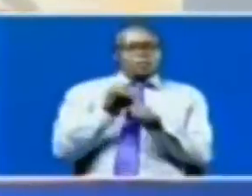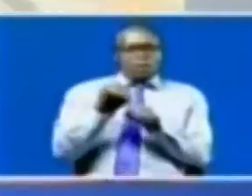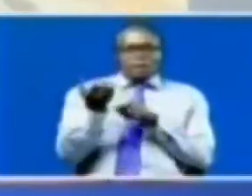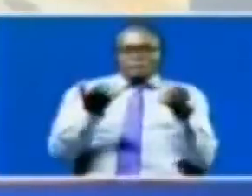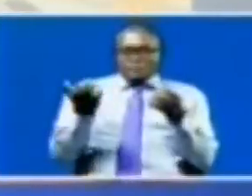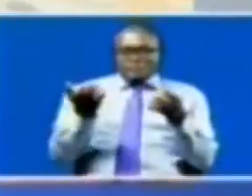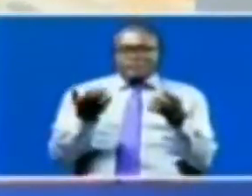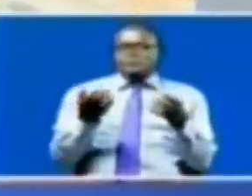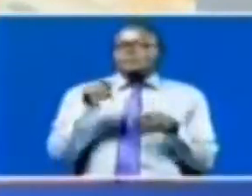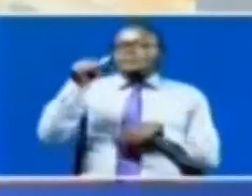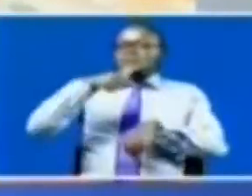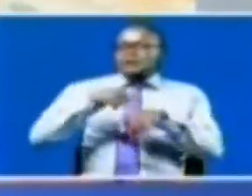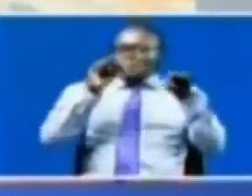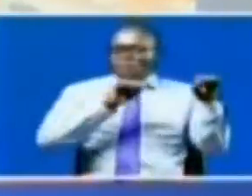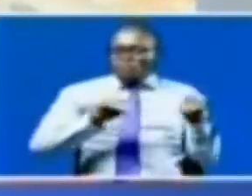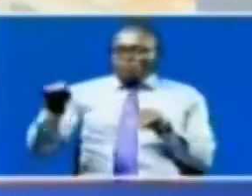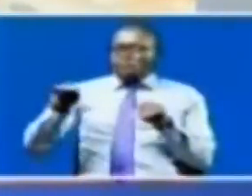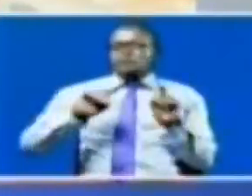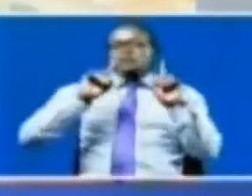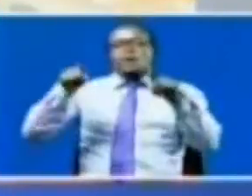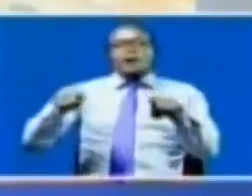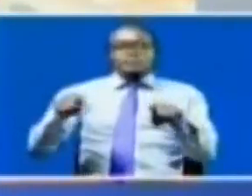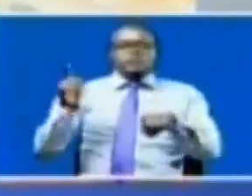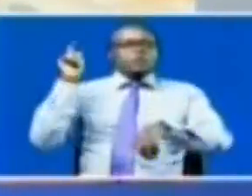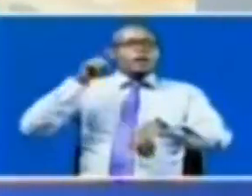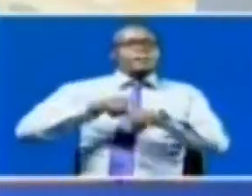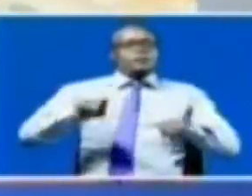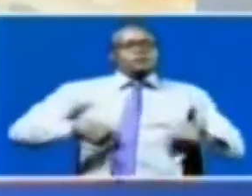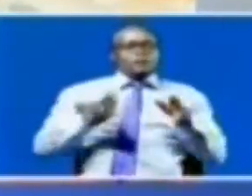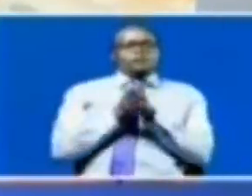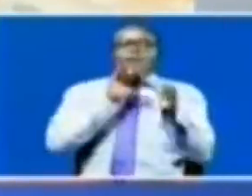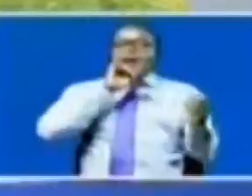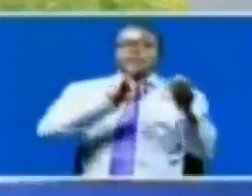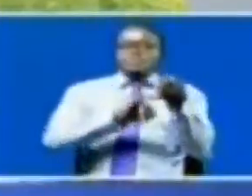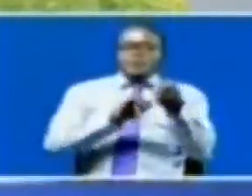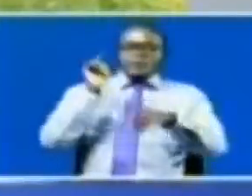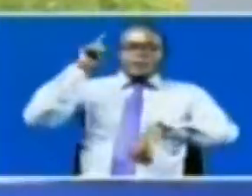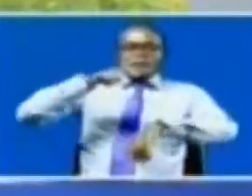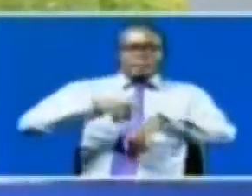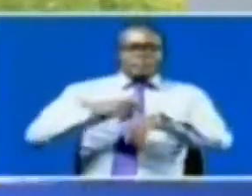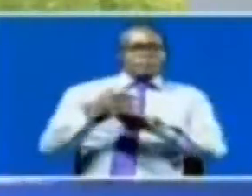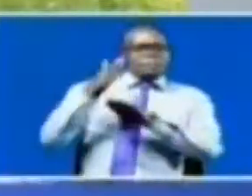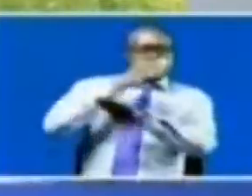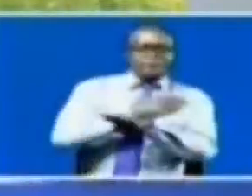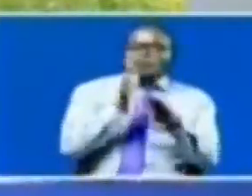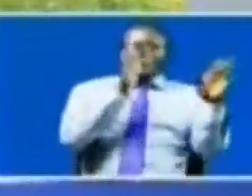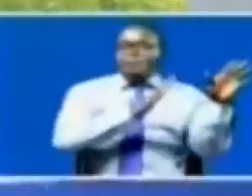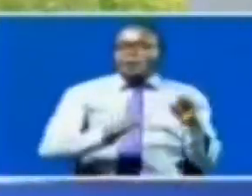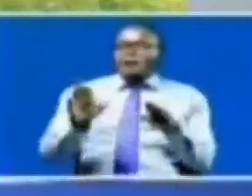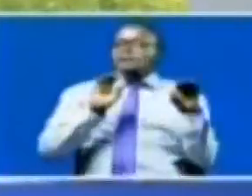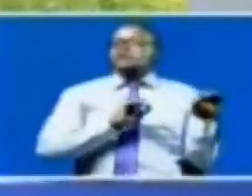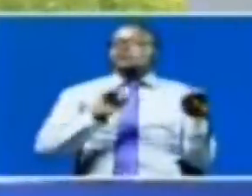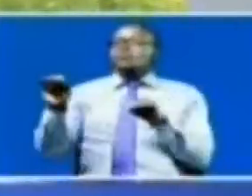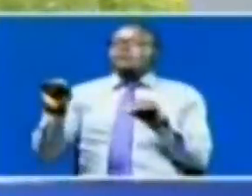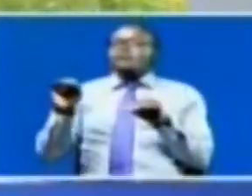watoto. Zamu hii aliamua kugura Meru na kuja kuishi na mumewe mjini Embu. Aidha, walikuwa na mipango ya kumhamisha